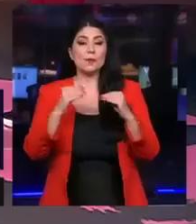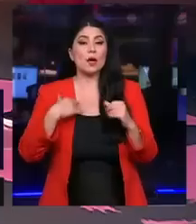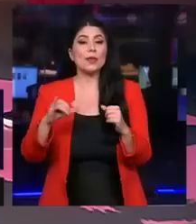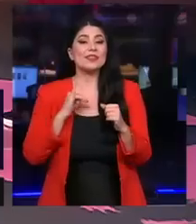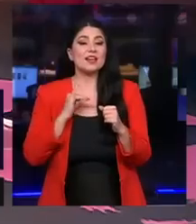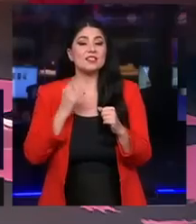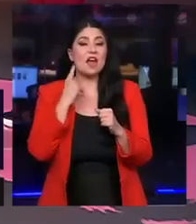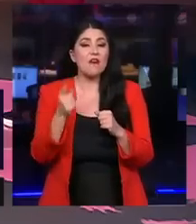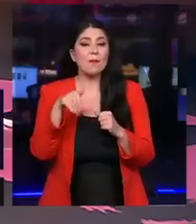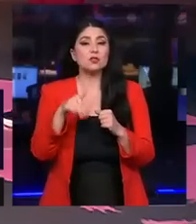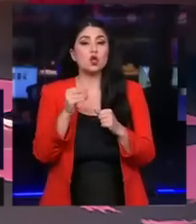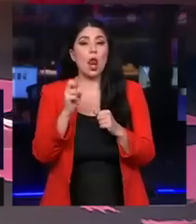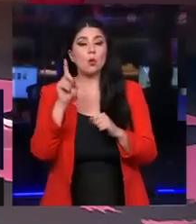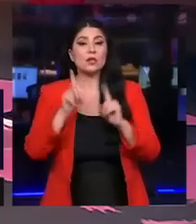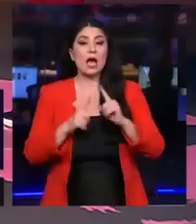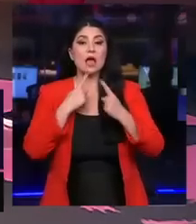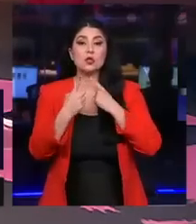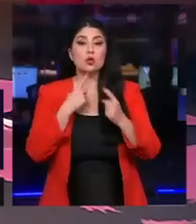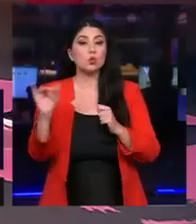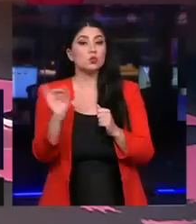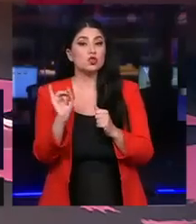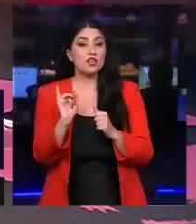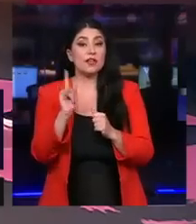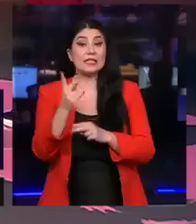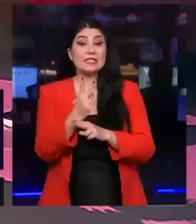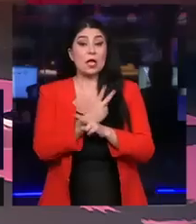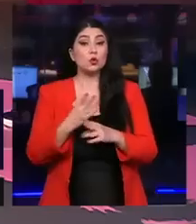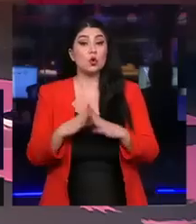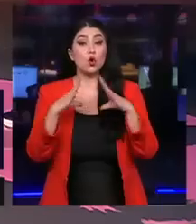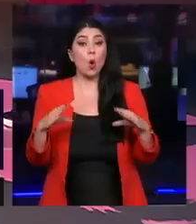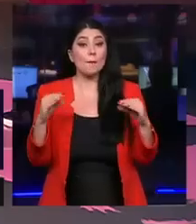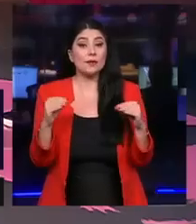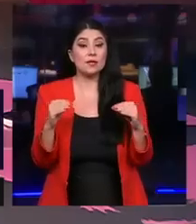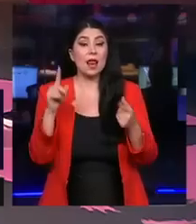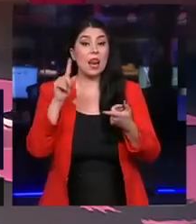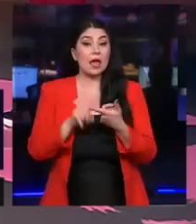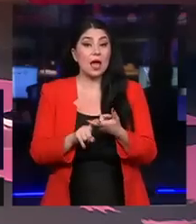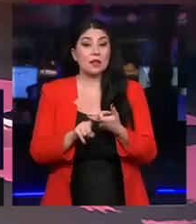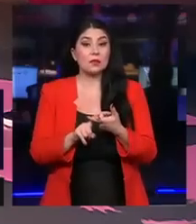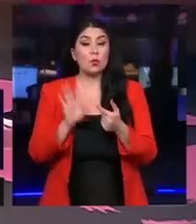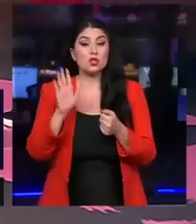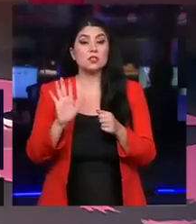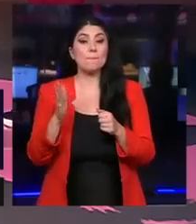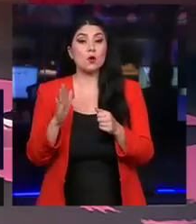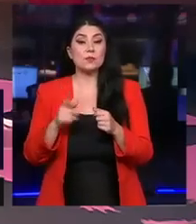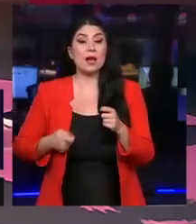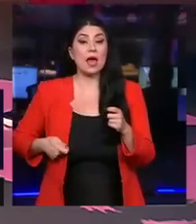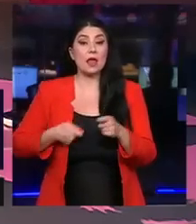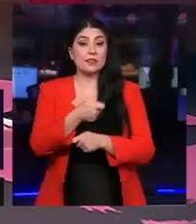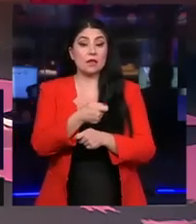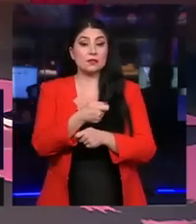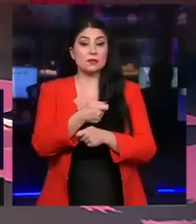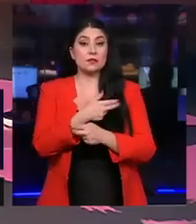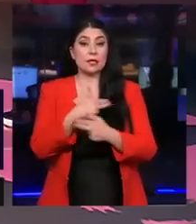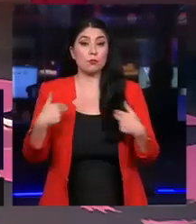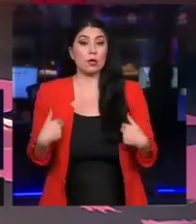Marcel Ciolacu și dacă s-a consultat cu cineva din statul român în legătură cu această posibilă acțiune, pentru că știm